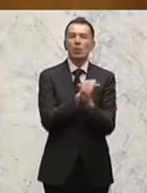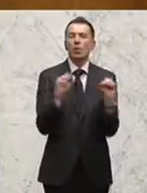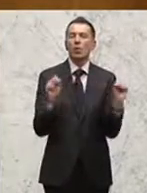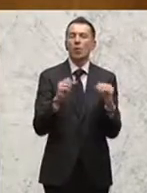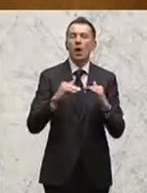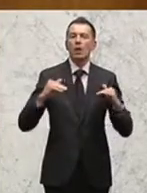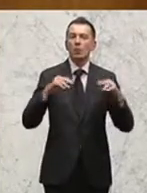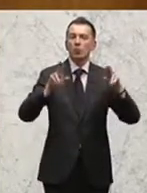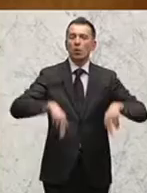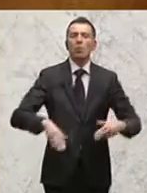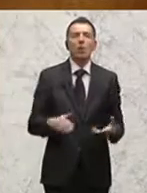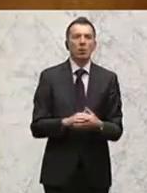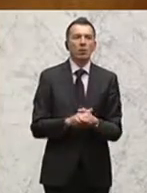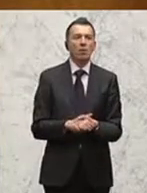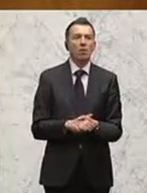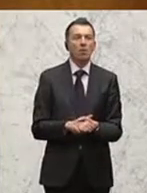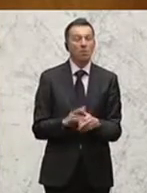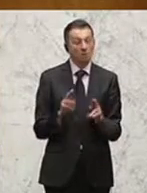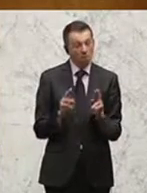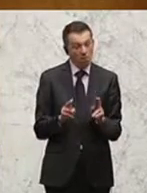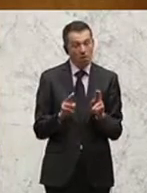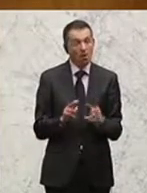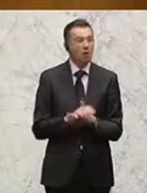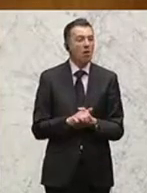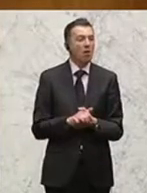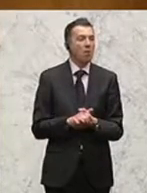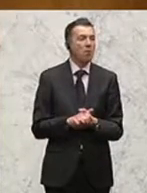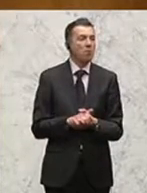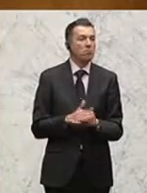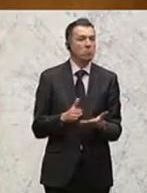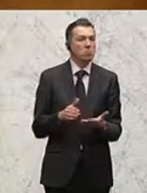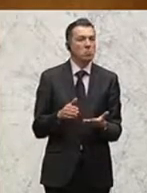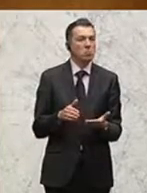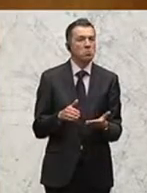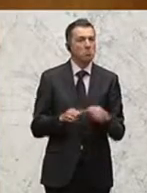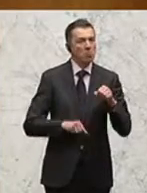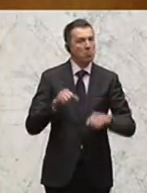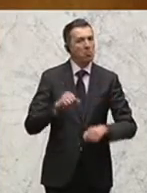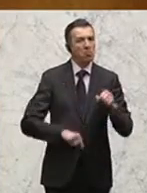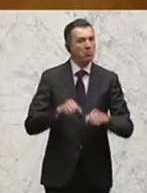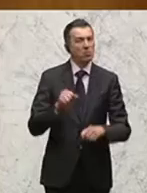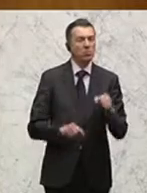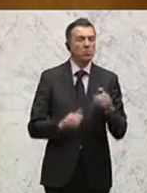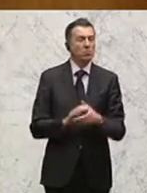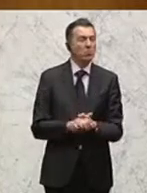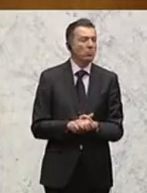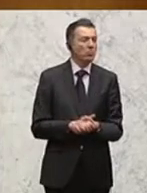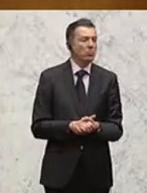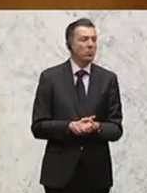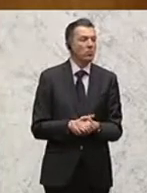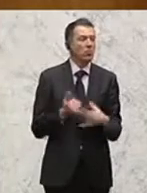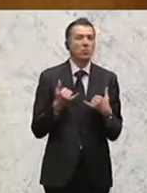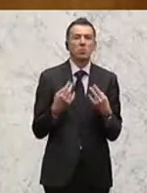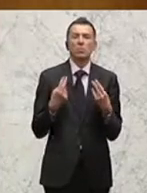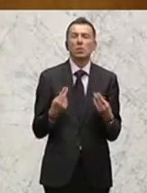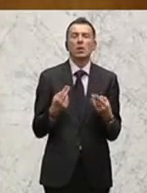demokratischen Grundrechte im wahrsten Sinne des Wortes mit Füßen getreten, wo es jetzt